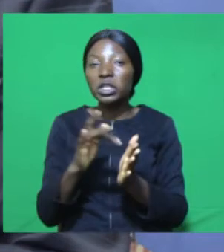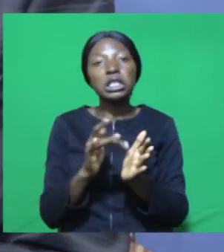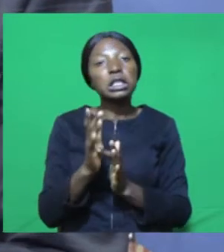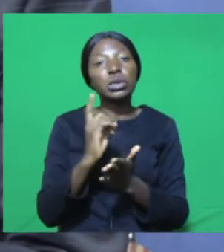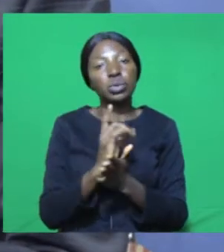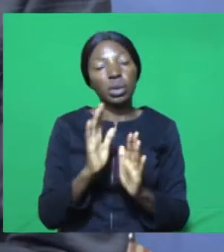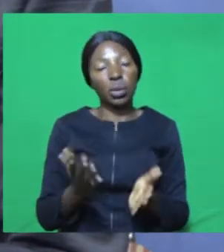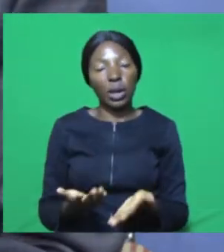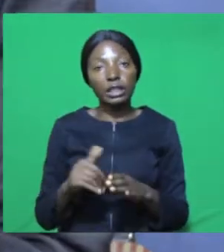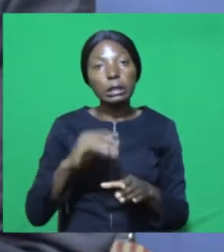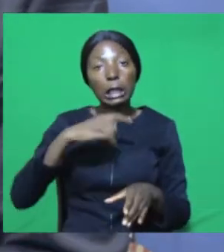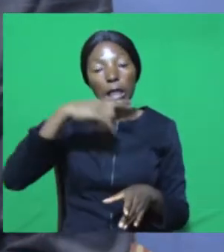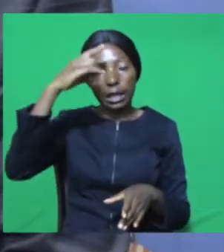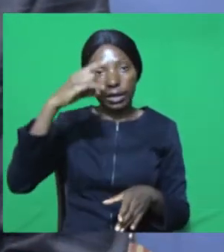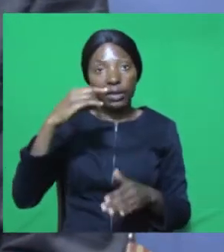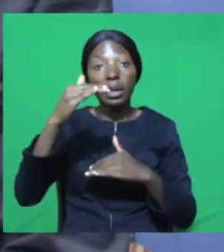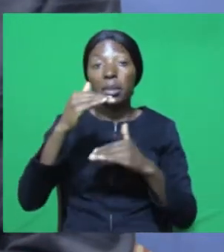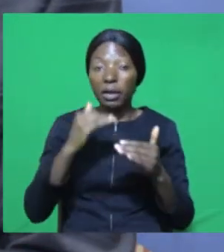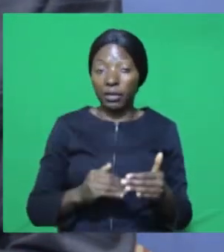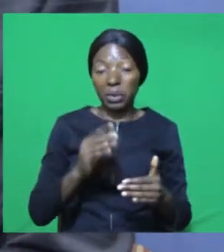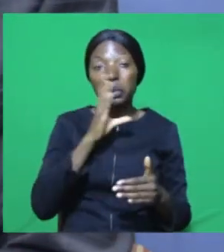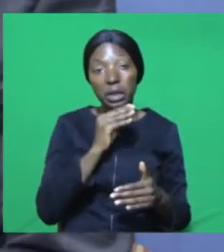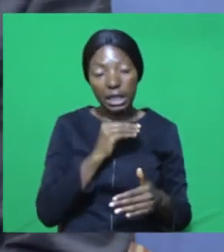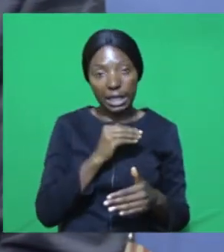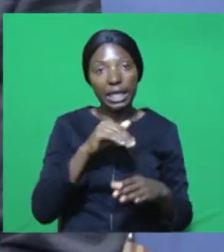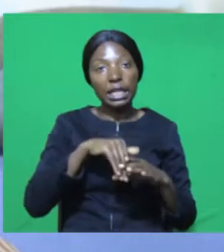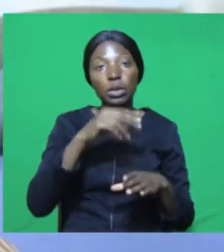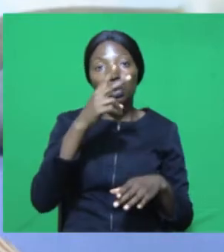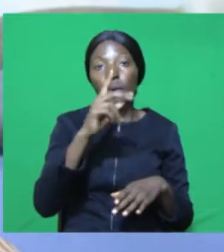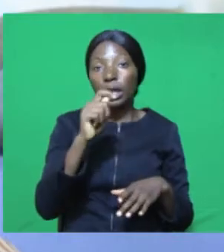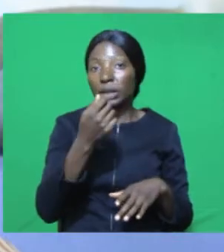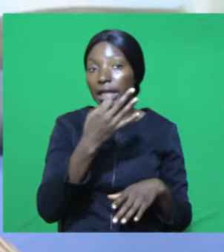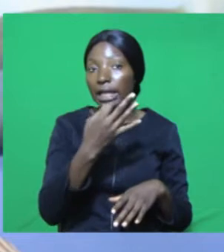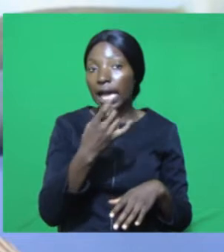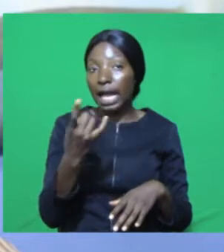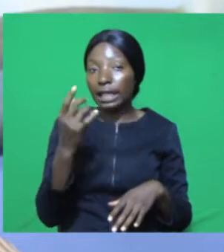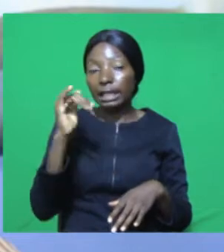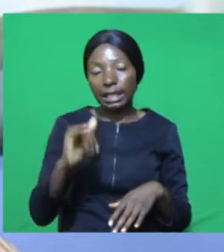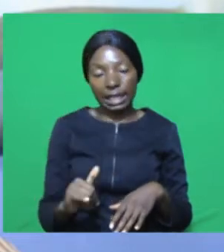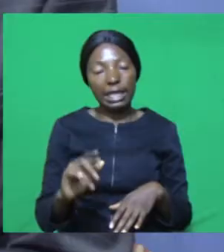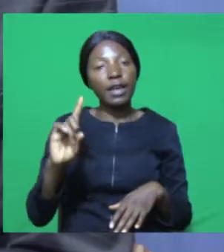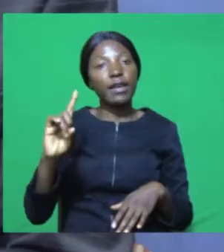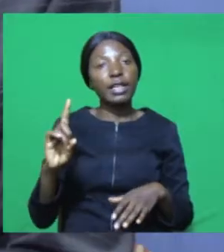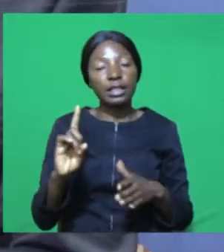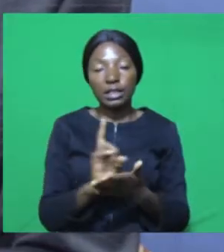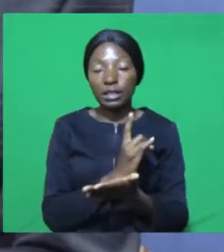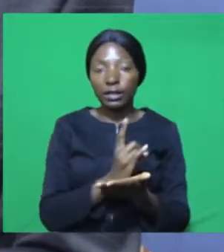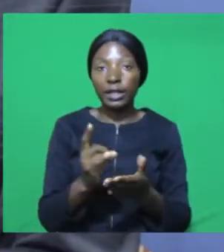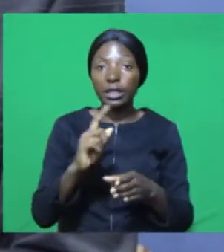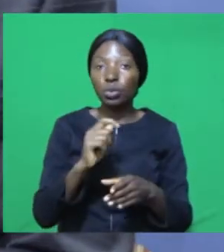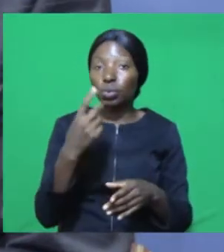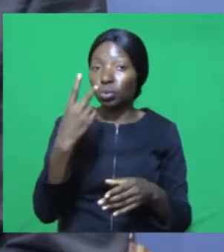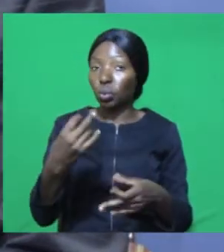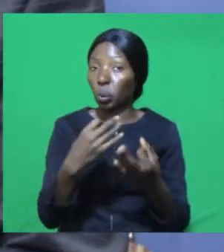terere zvatata bata. Mamati mimi pa 2300 years. Chimwe chikamu chekutanga